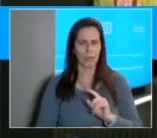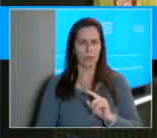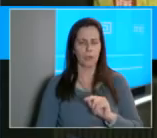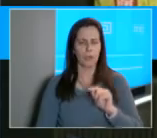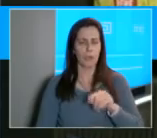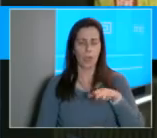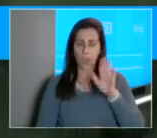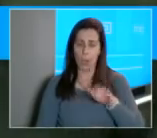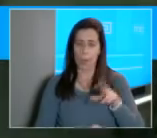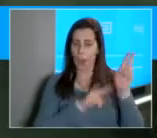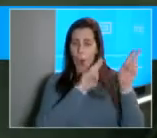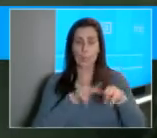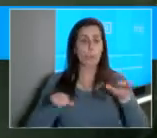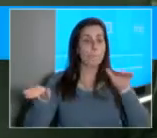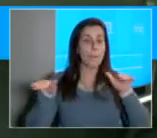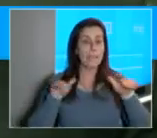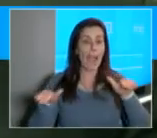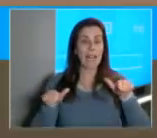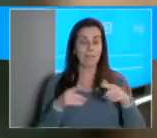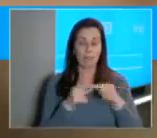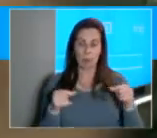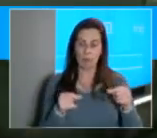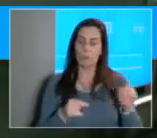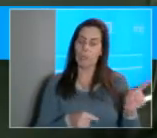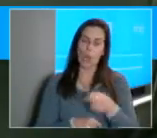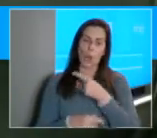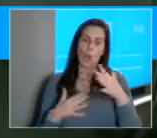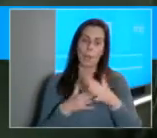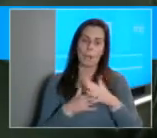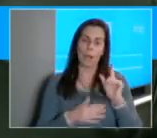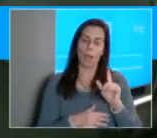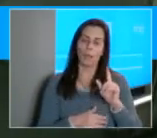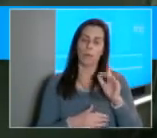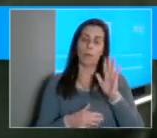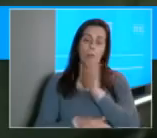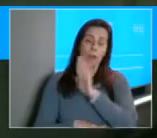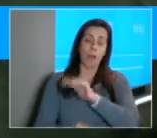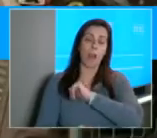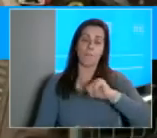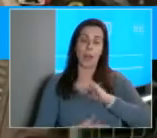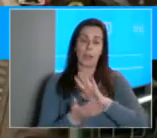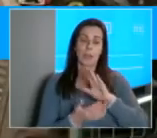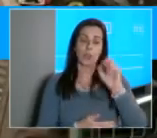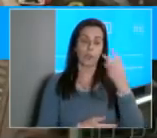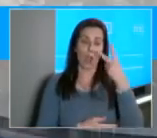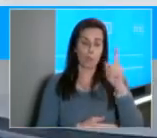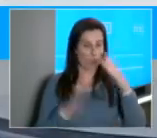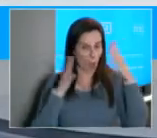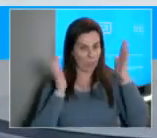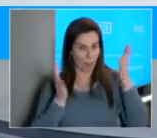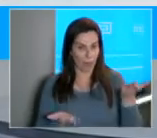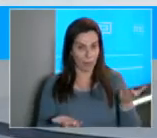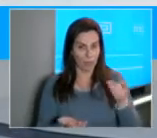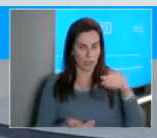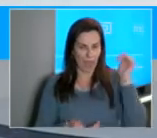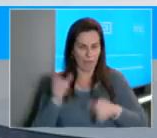שמבשרת על כך שגם החוזרים מתאילנד ומיפן יישלחו לבידוד של 14 ימים. זה לא היסטרי מדי, זה